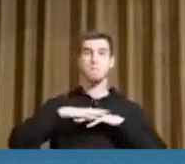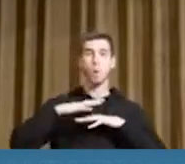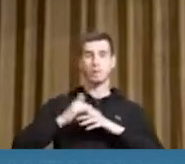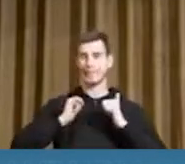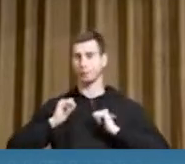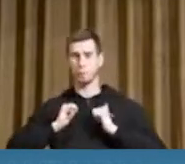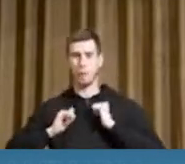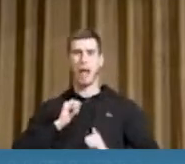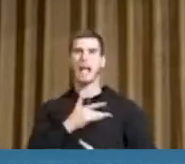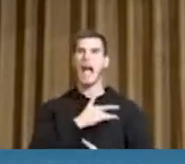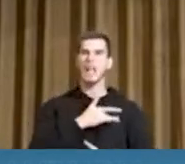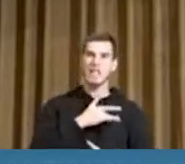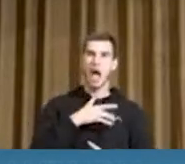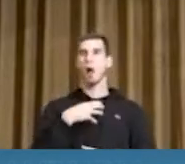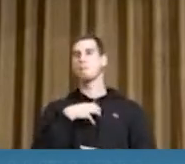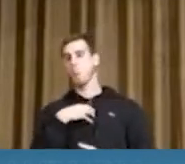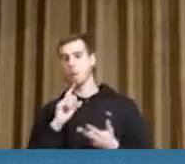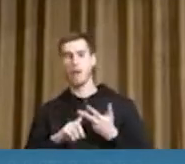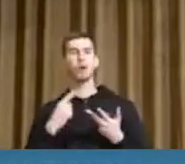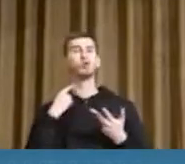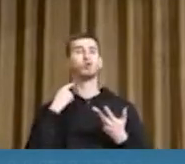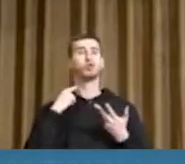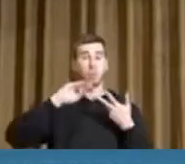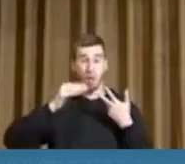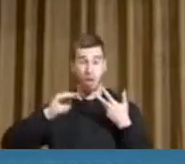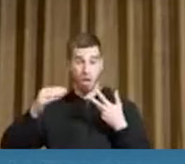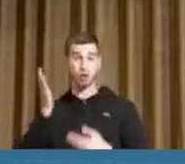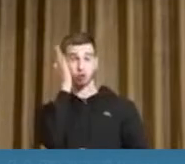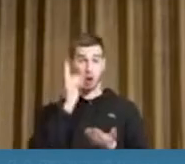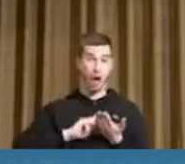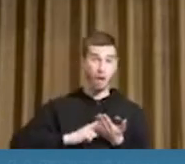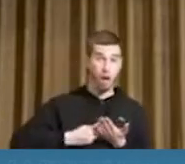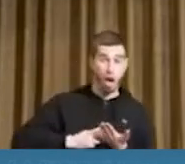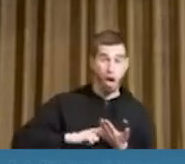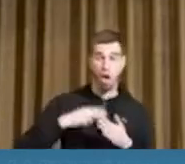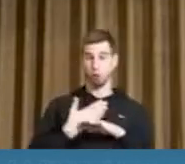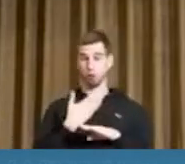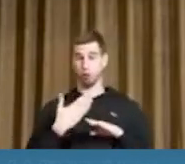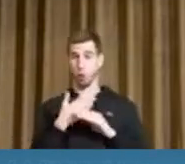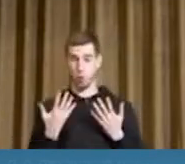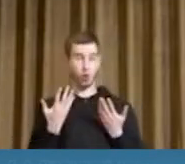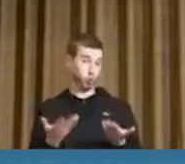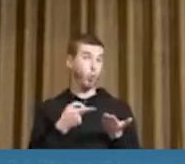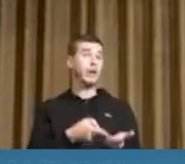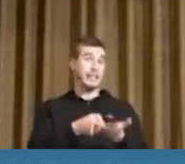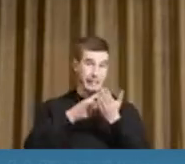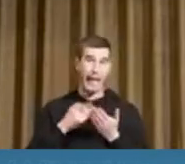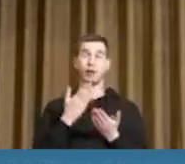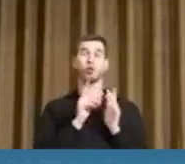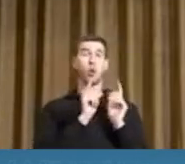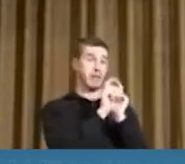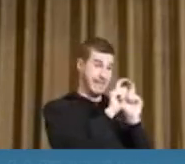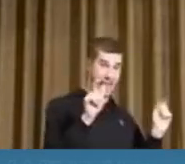Symptome, dann aber auch Stimmungsschwankungen, Schlafstörungen. Und da sieht man durchaus auch einen Unterschied zwischen Kaderathleten